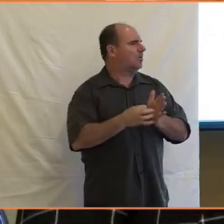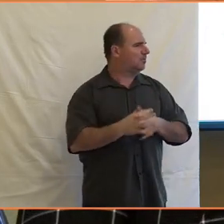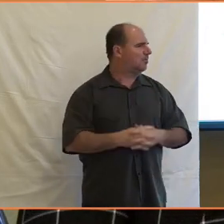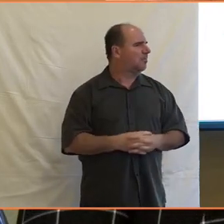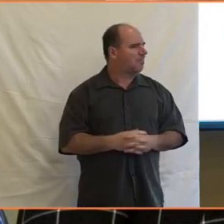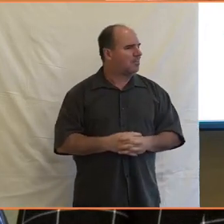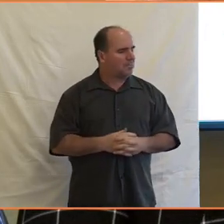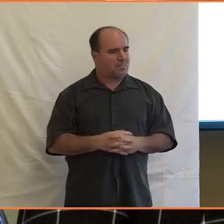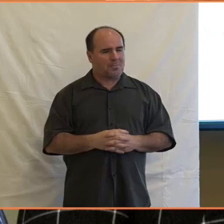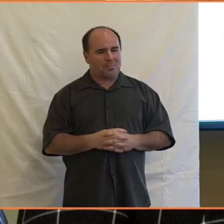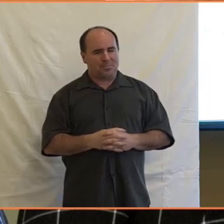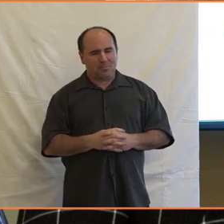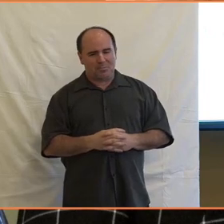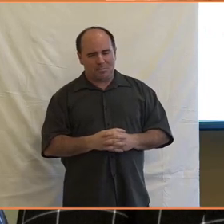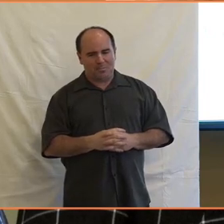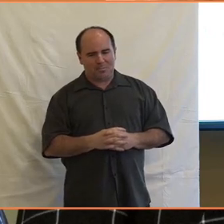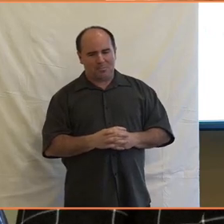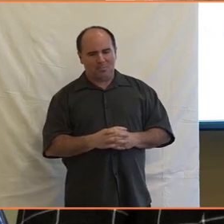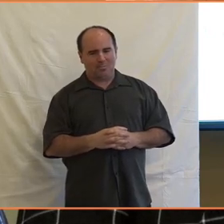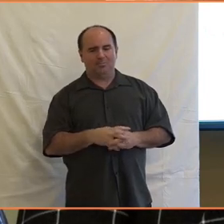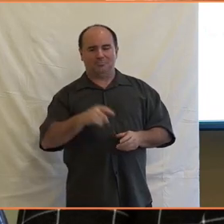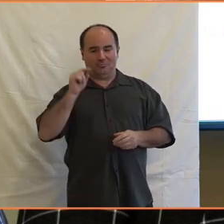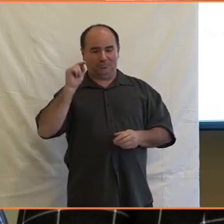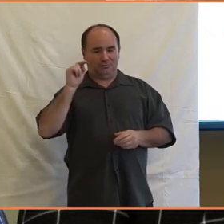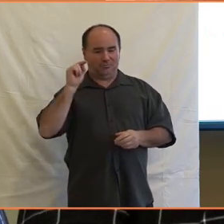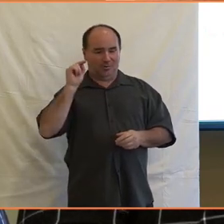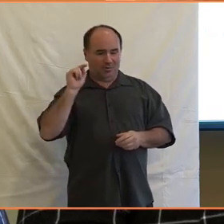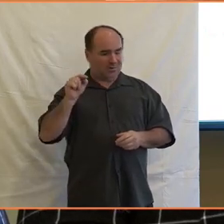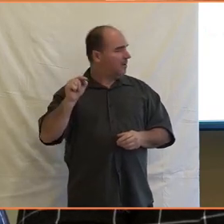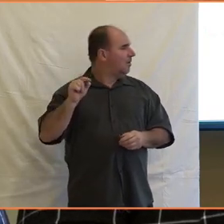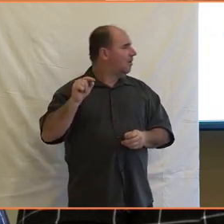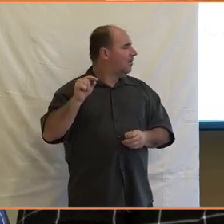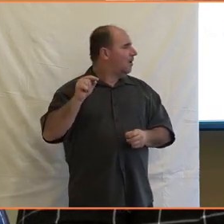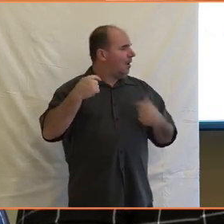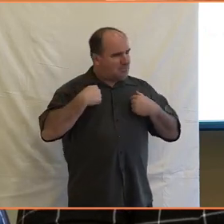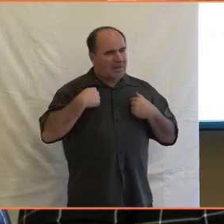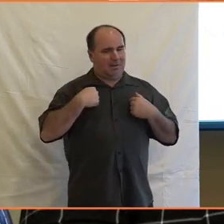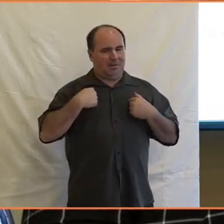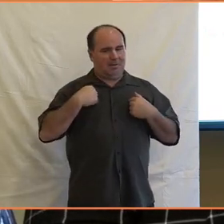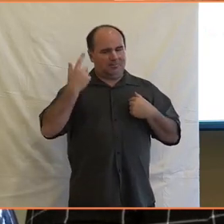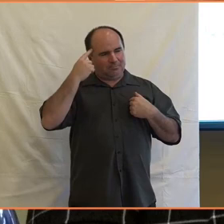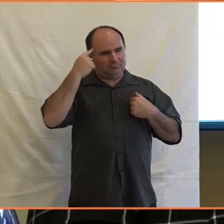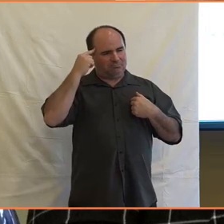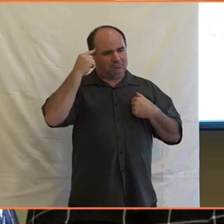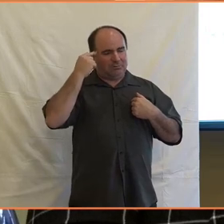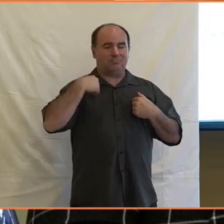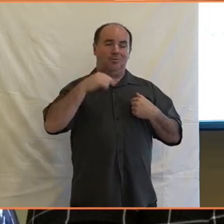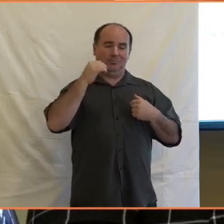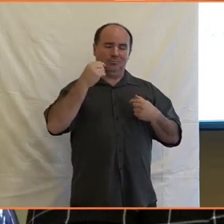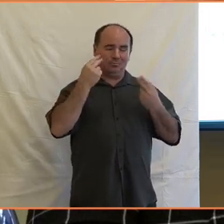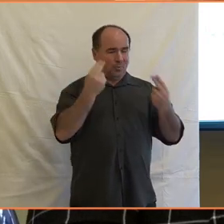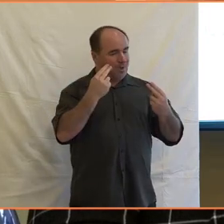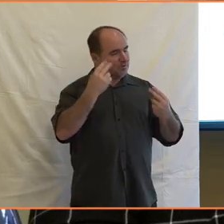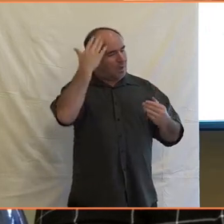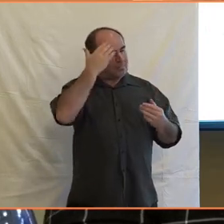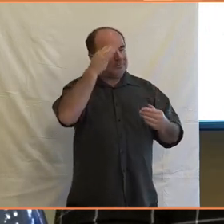takže tady je důležitý vlastně, a tam to bylo i v tom návrhu těch opatření, které se dají dělat, myslet na to, jakým způsobem lidem, kteří vlastně mají